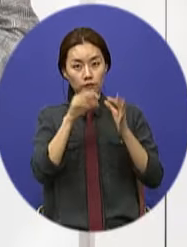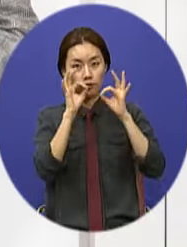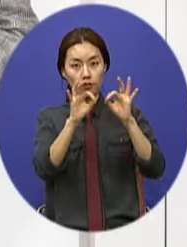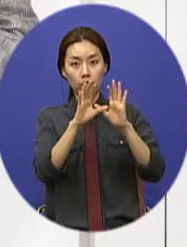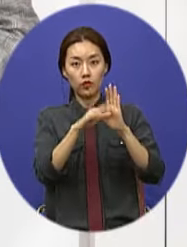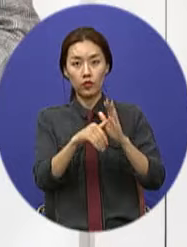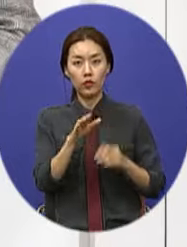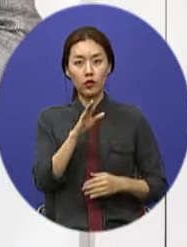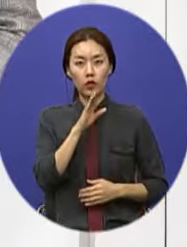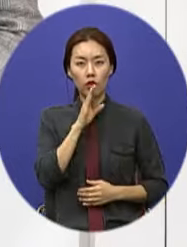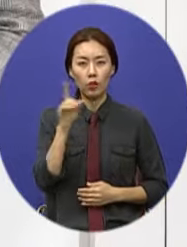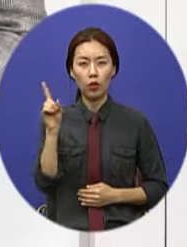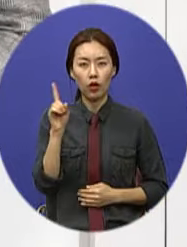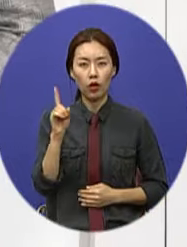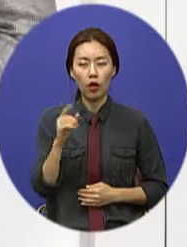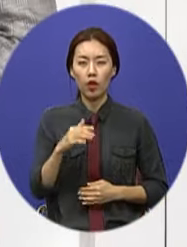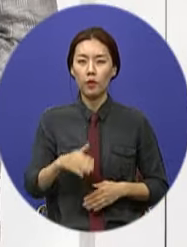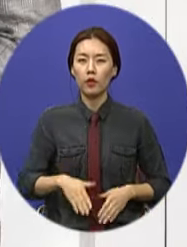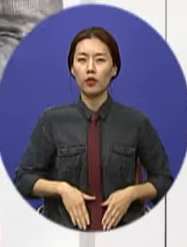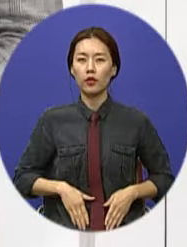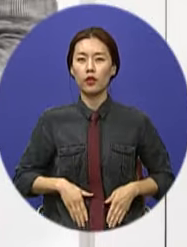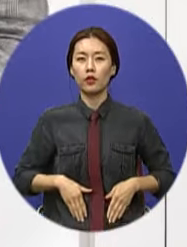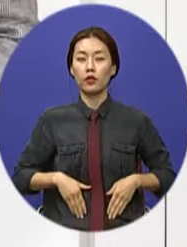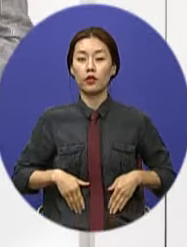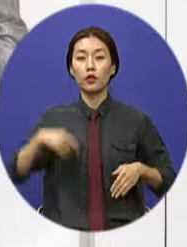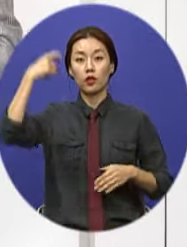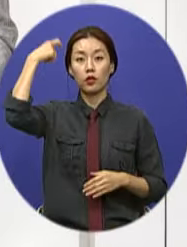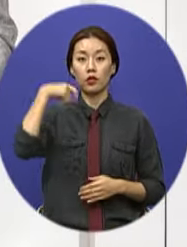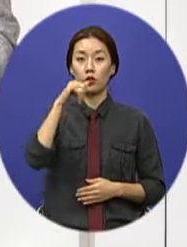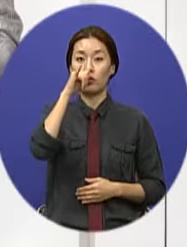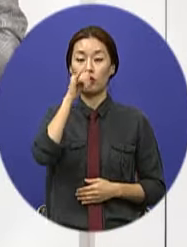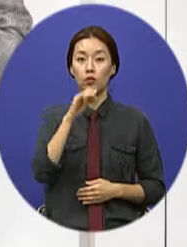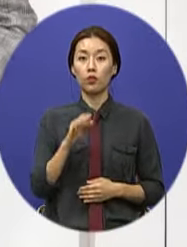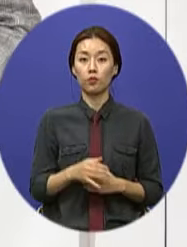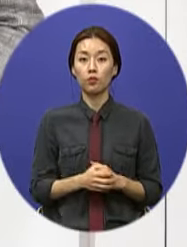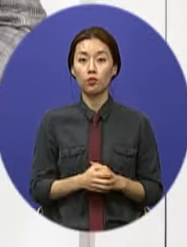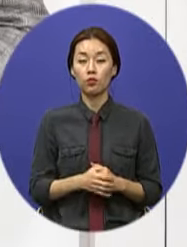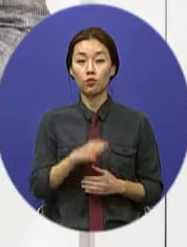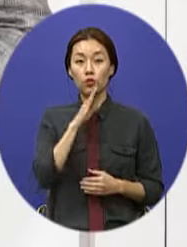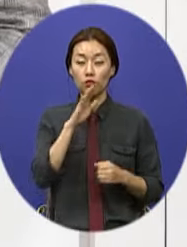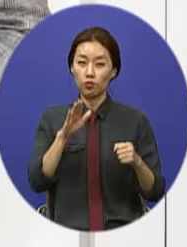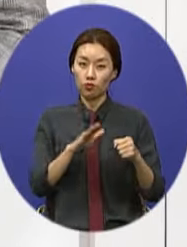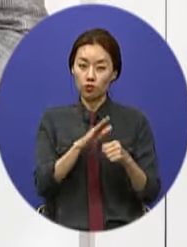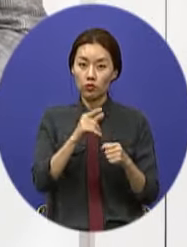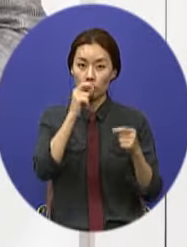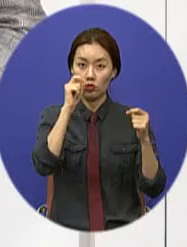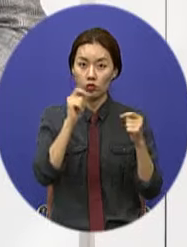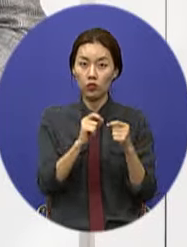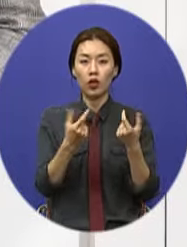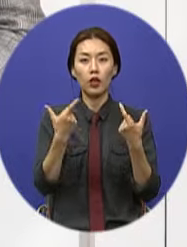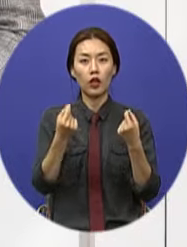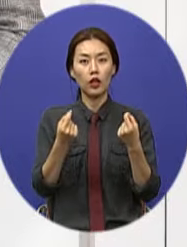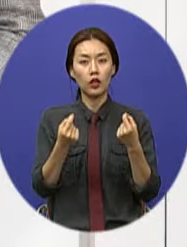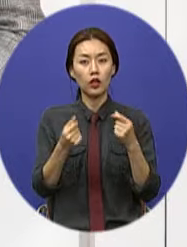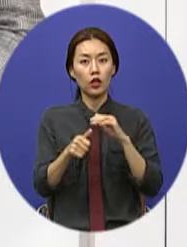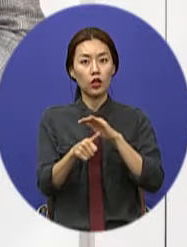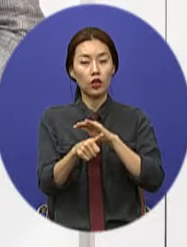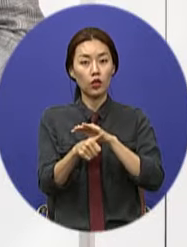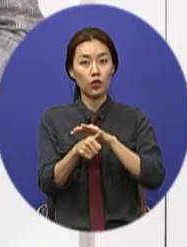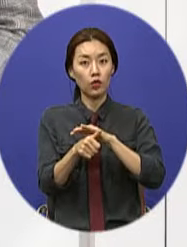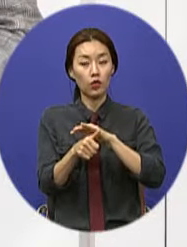가면은 참 왠지 이렇게 따뜻하더라고요. 아. 참 예. 정감이 가고 아, 같은 예.